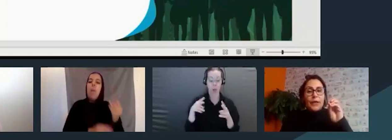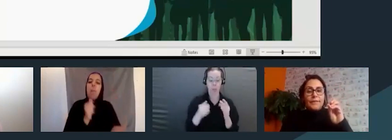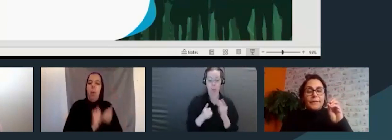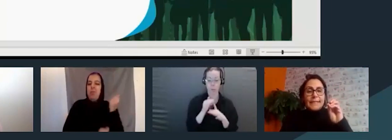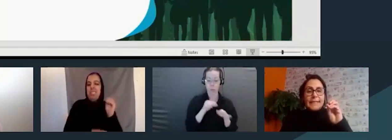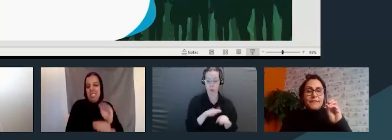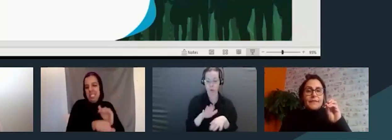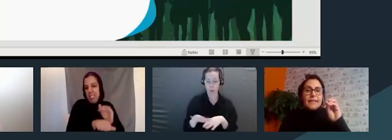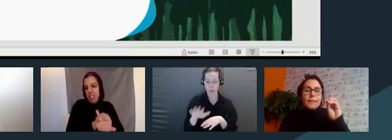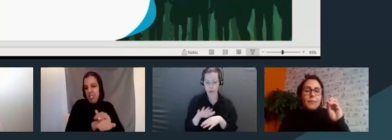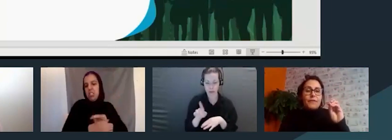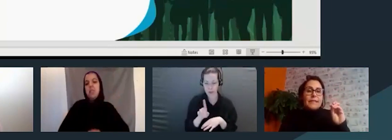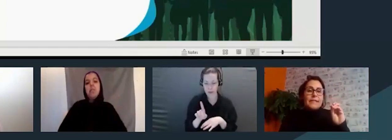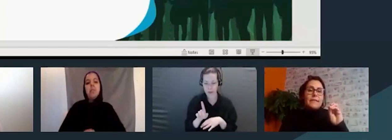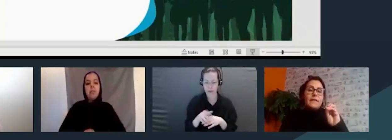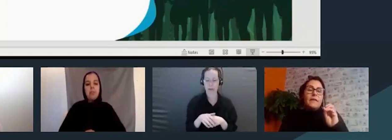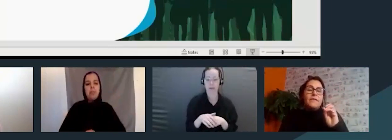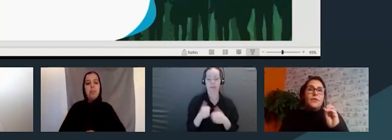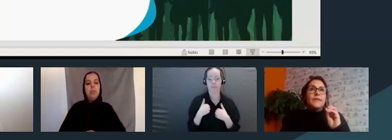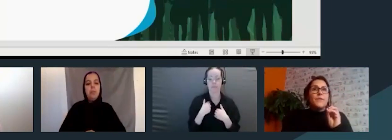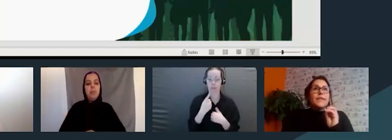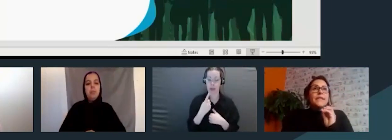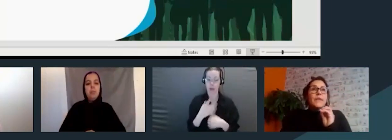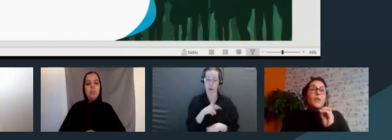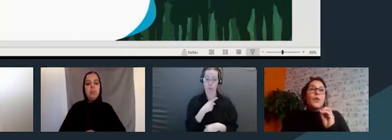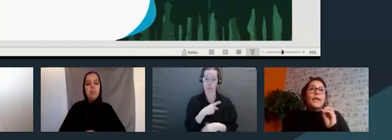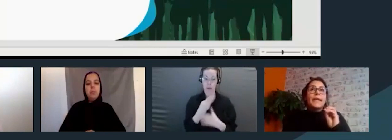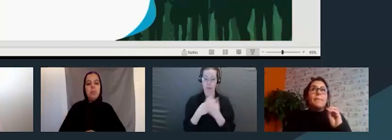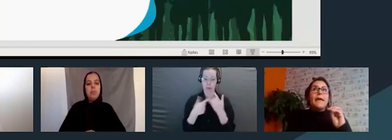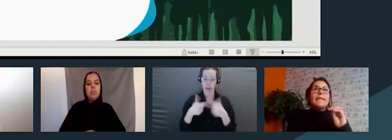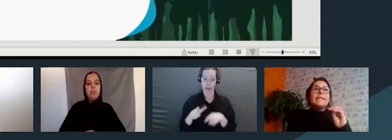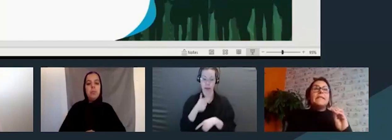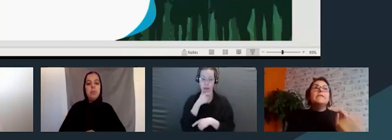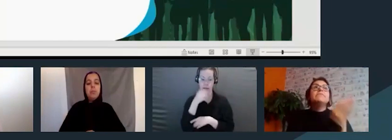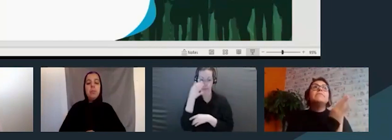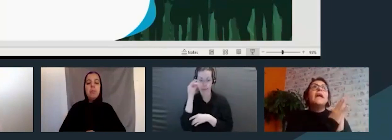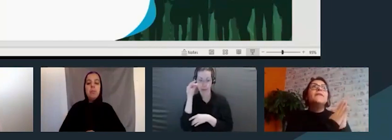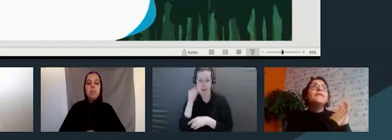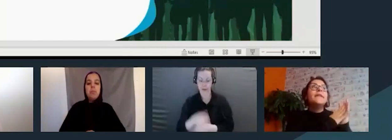La province de Nouveau-Brunswick œuvre à cet égard.